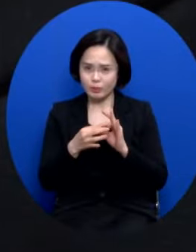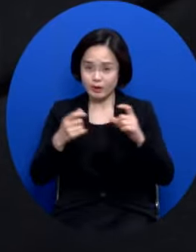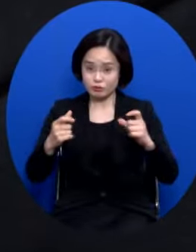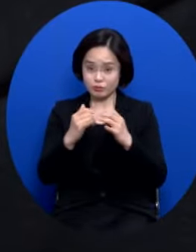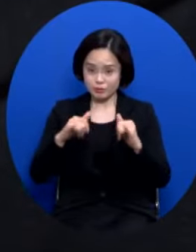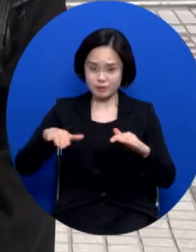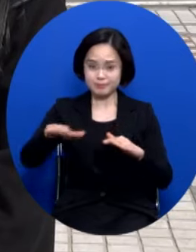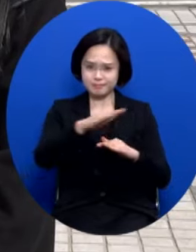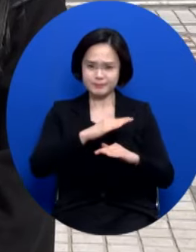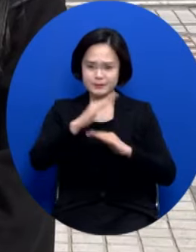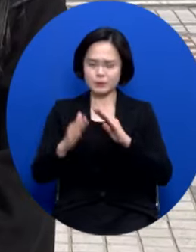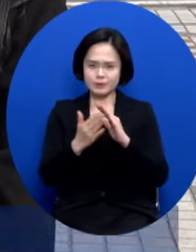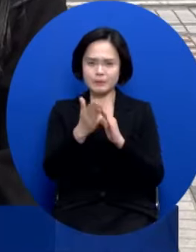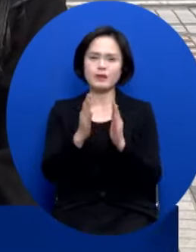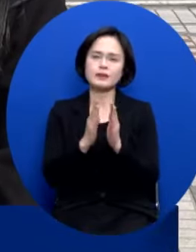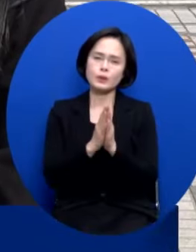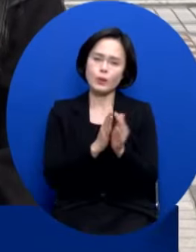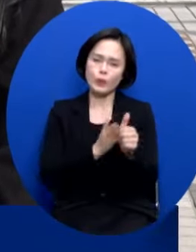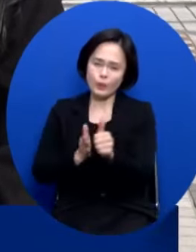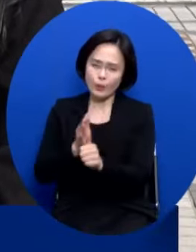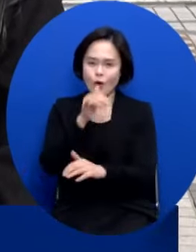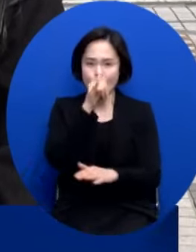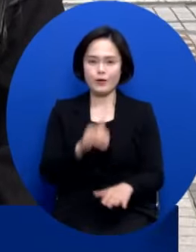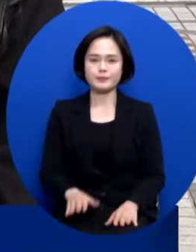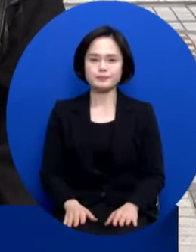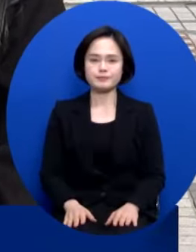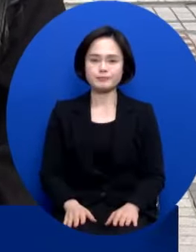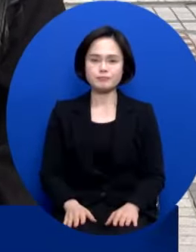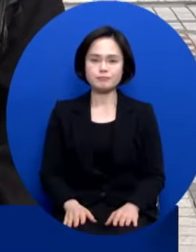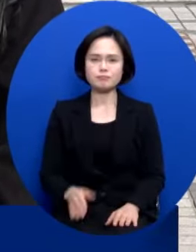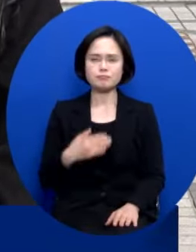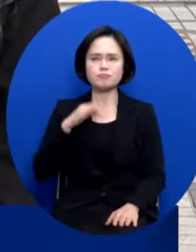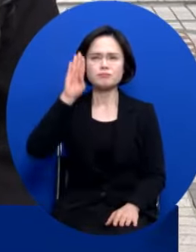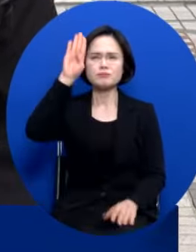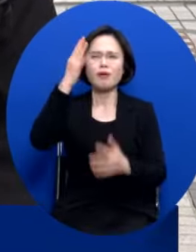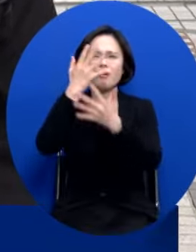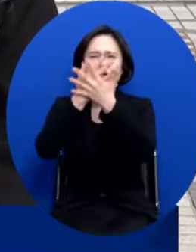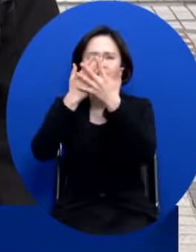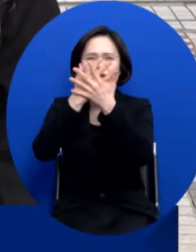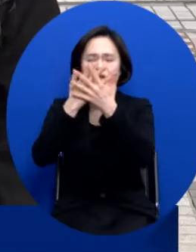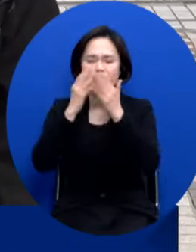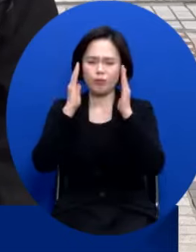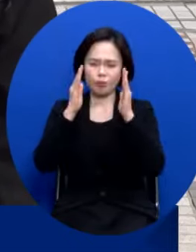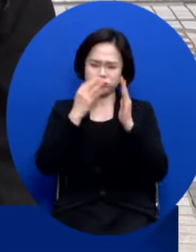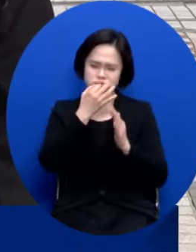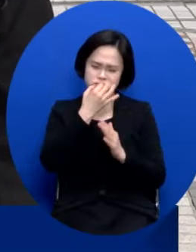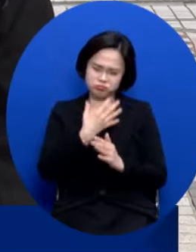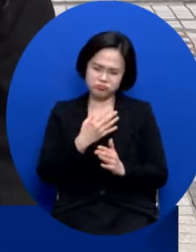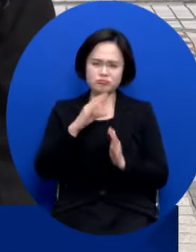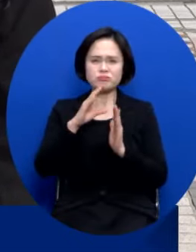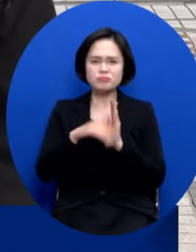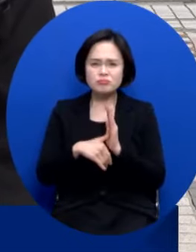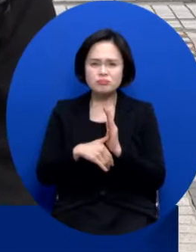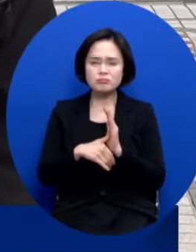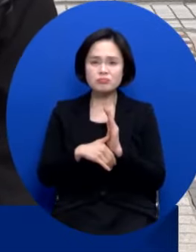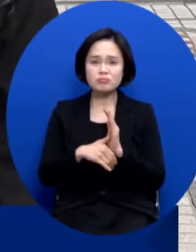권면합니다. 보이지 않는 미래와 그런 학업 때문에 많이 힘들 때 이제 수요일 뭐